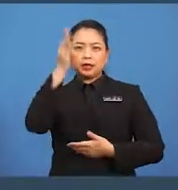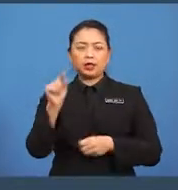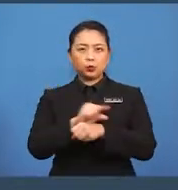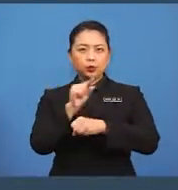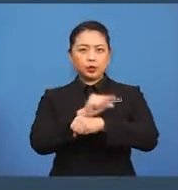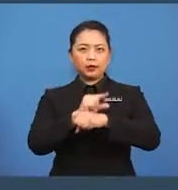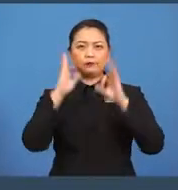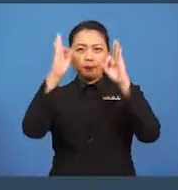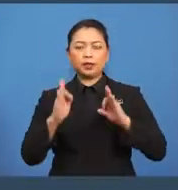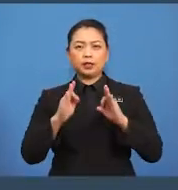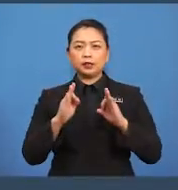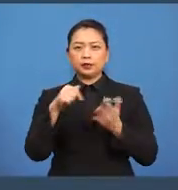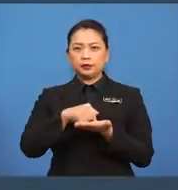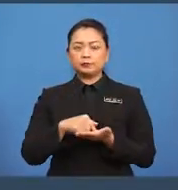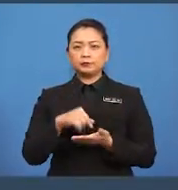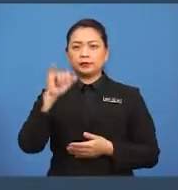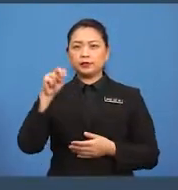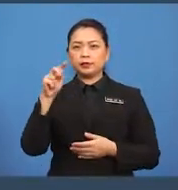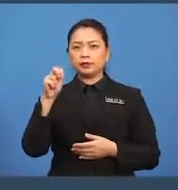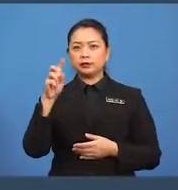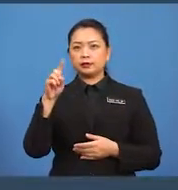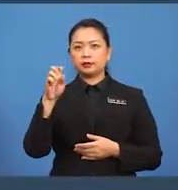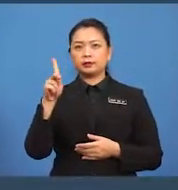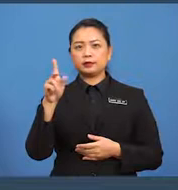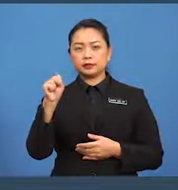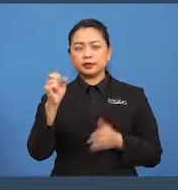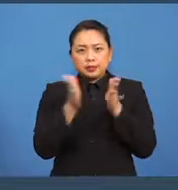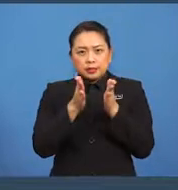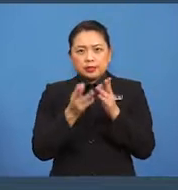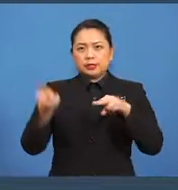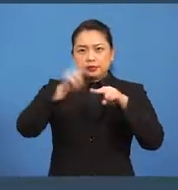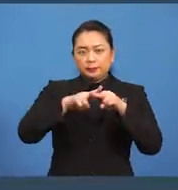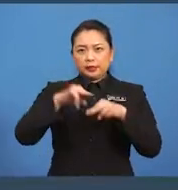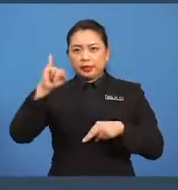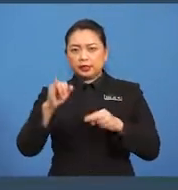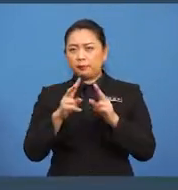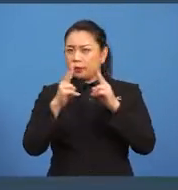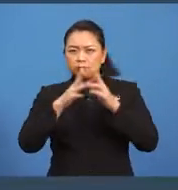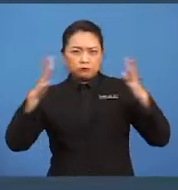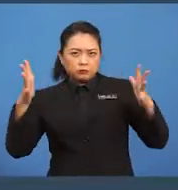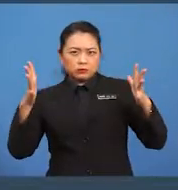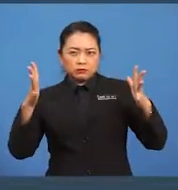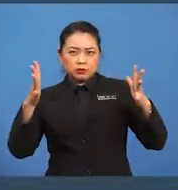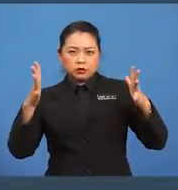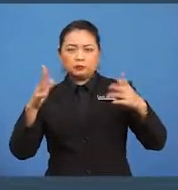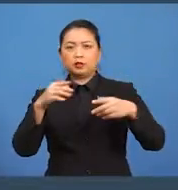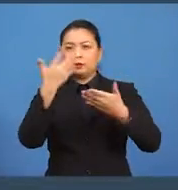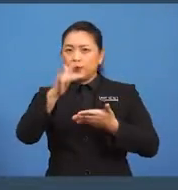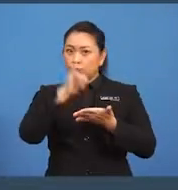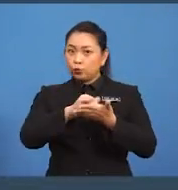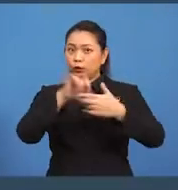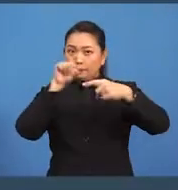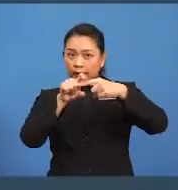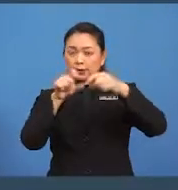formula ini. Indeks terkecil ditambah dengan indeks terbesar dan hasilnya dibahagikan dengan